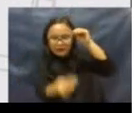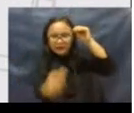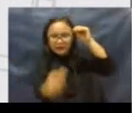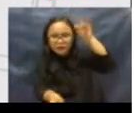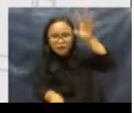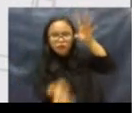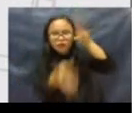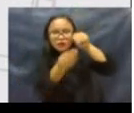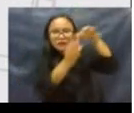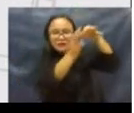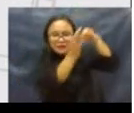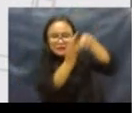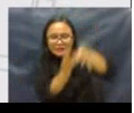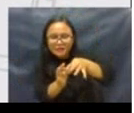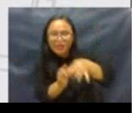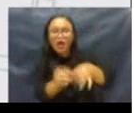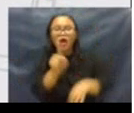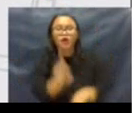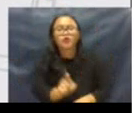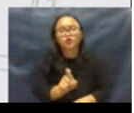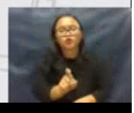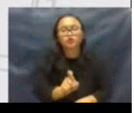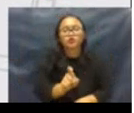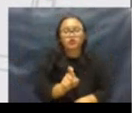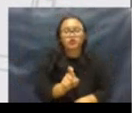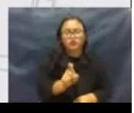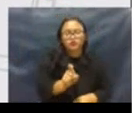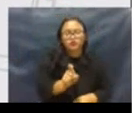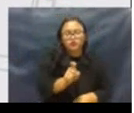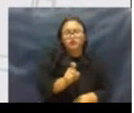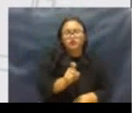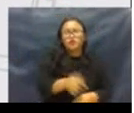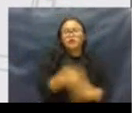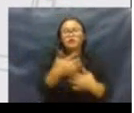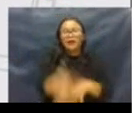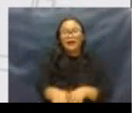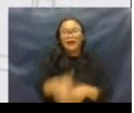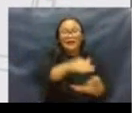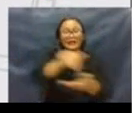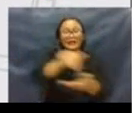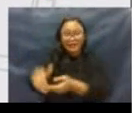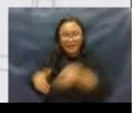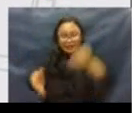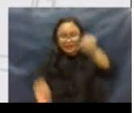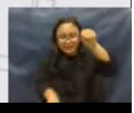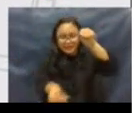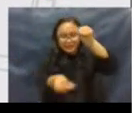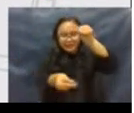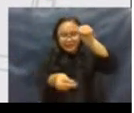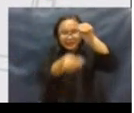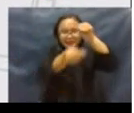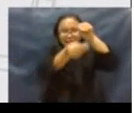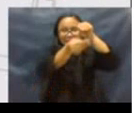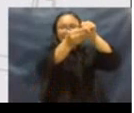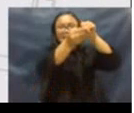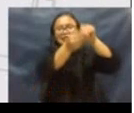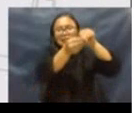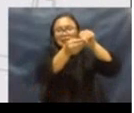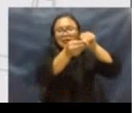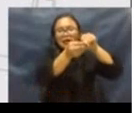datanya kemudian di estafet dari daerah ke pusat. Tapi kan berarti